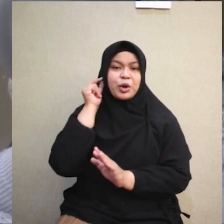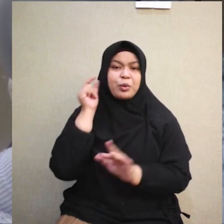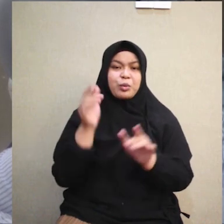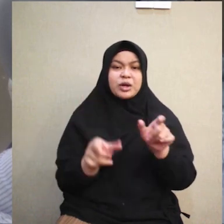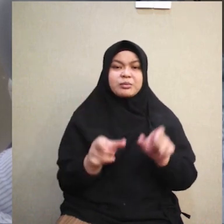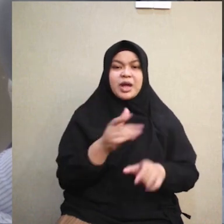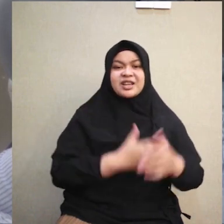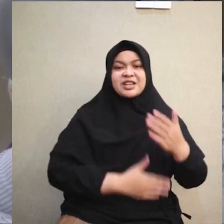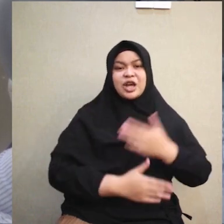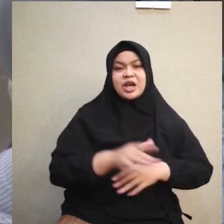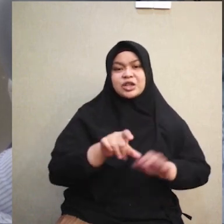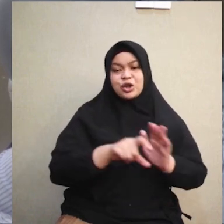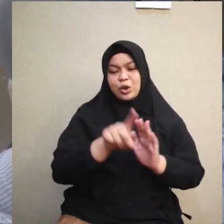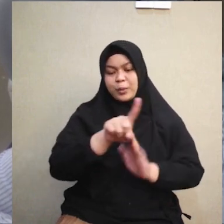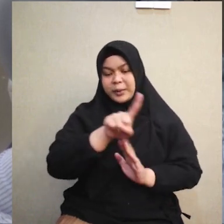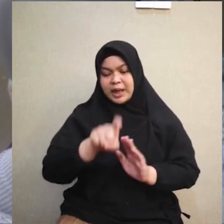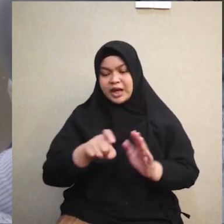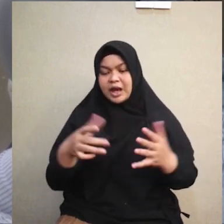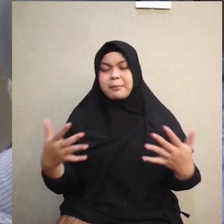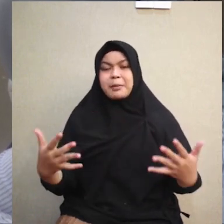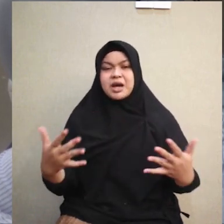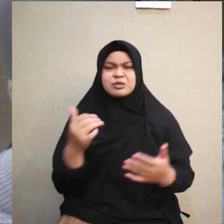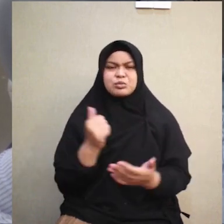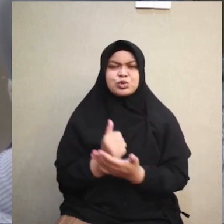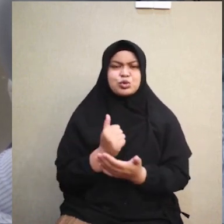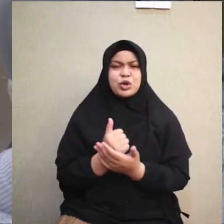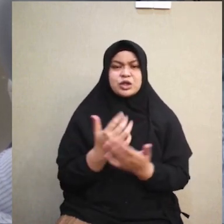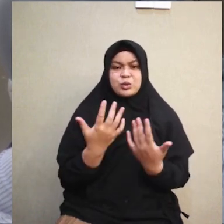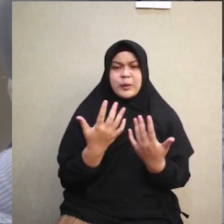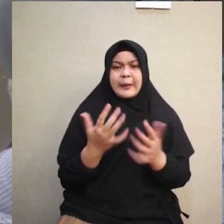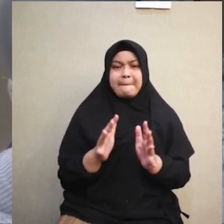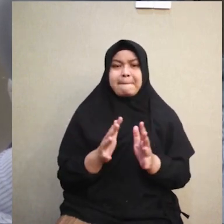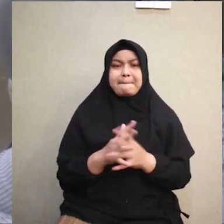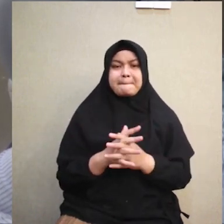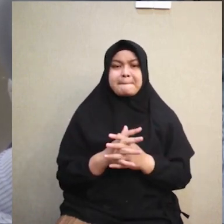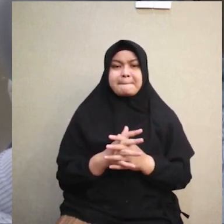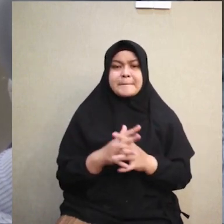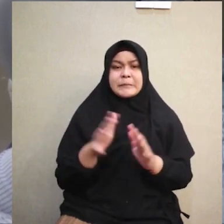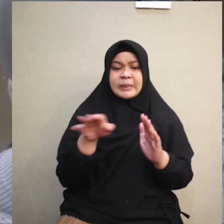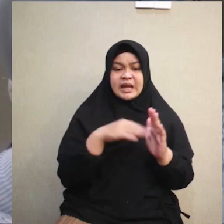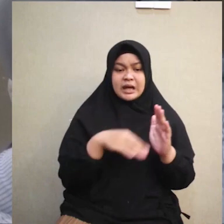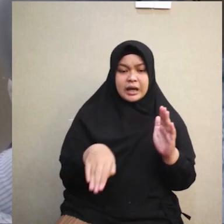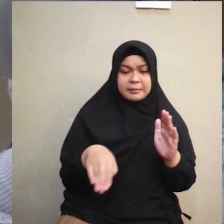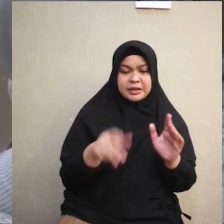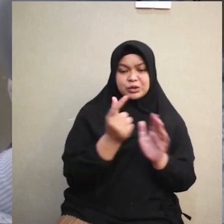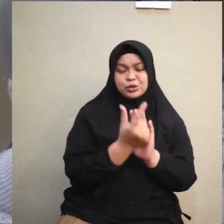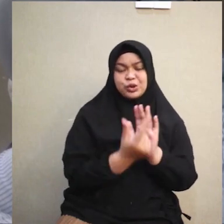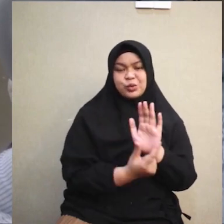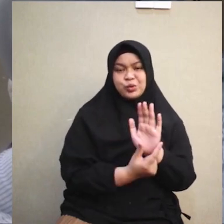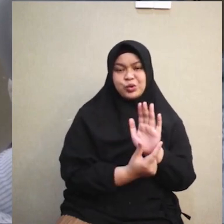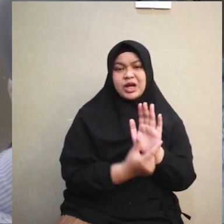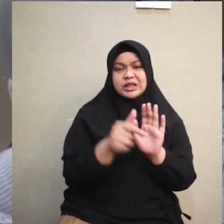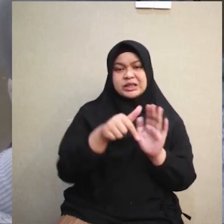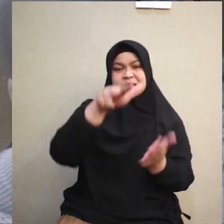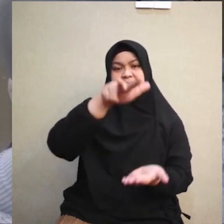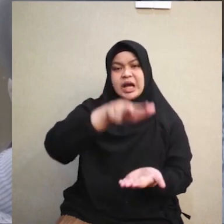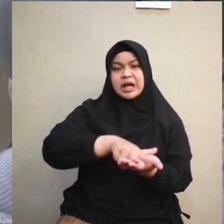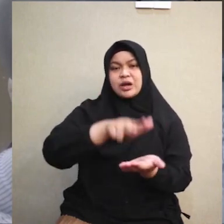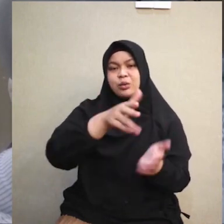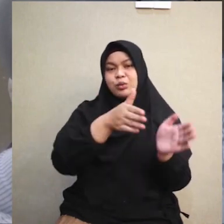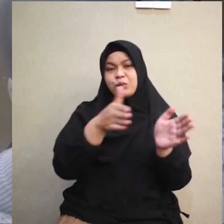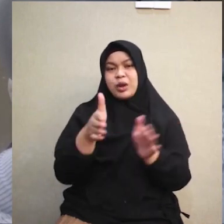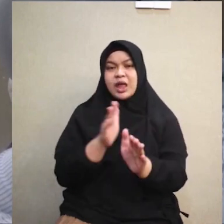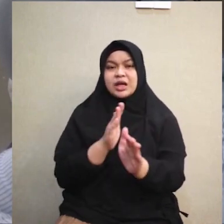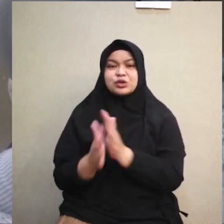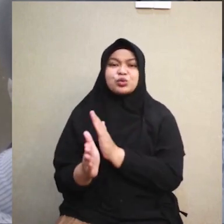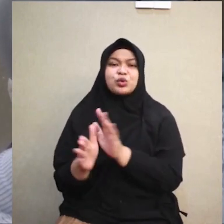misalnya pertanyaannya sebetulnya setelah crvd dan undang-undang ini disahkan seberapa Apakah kemudian